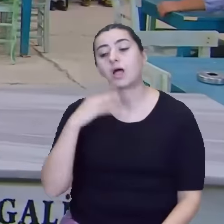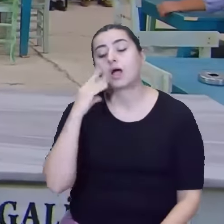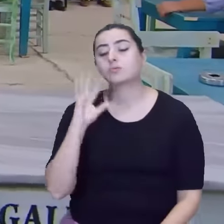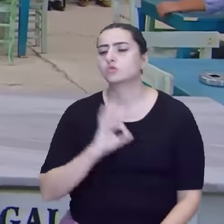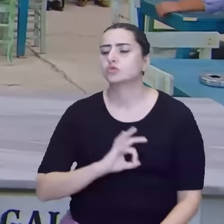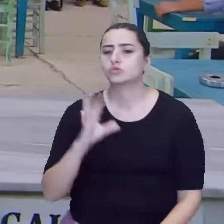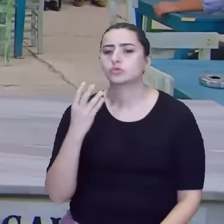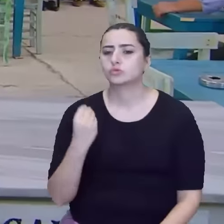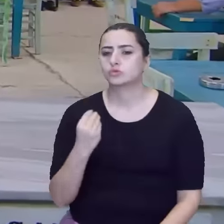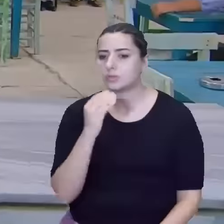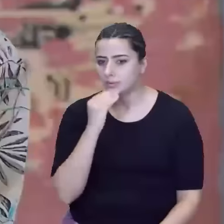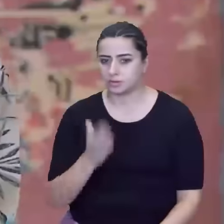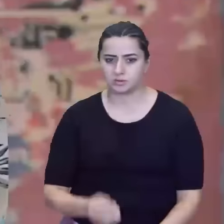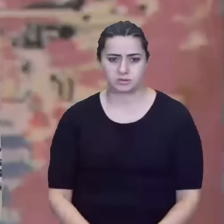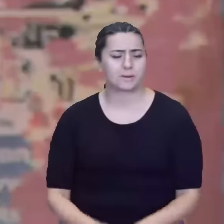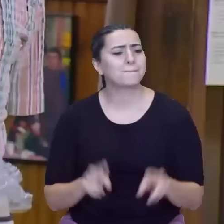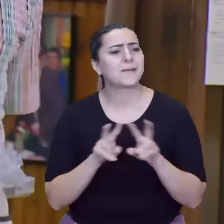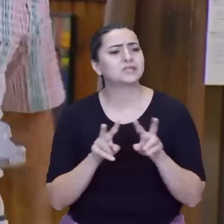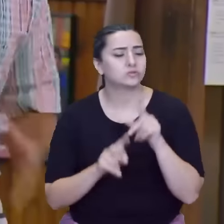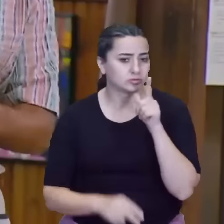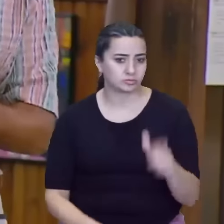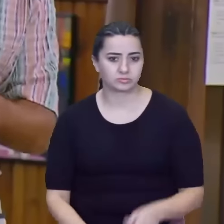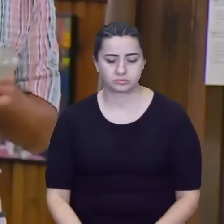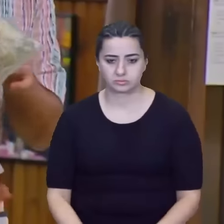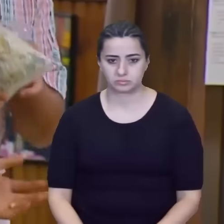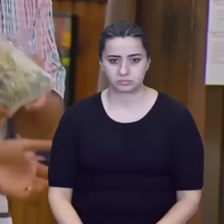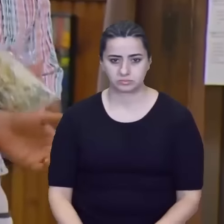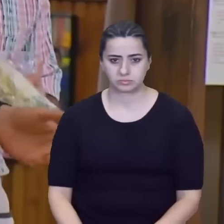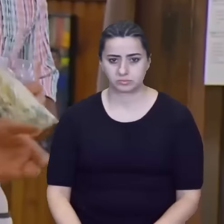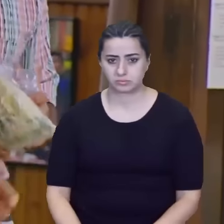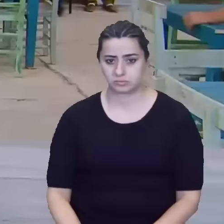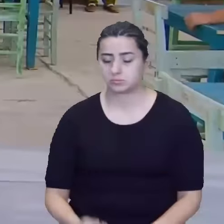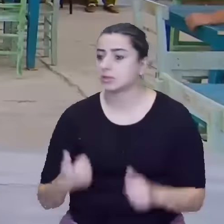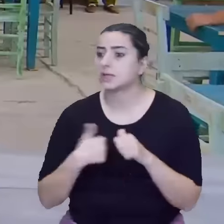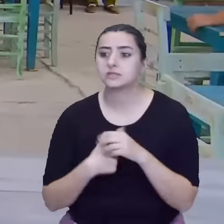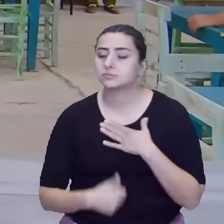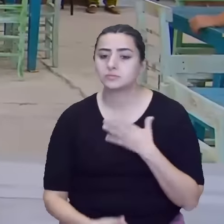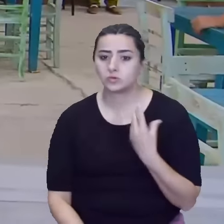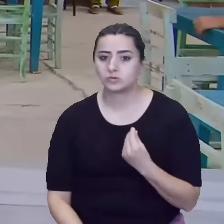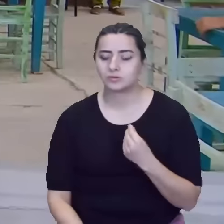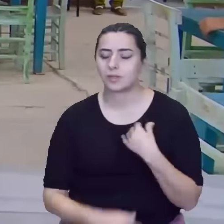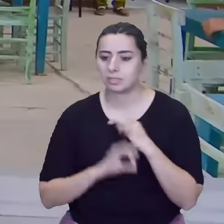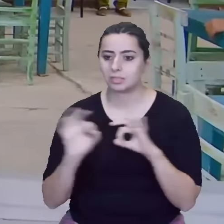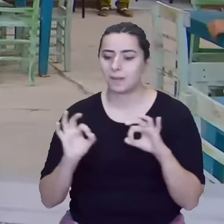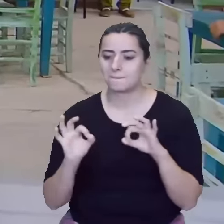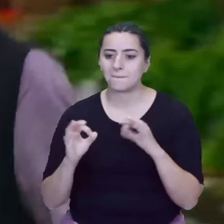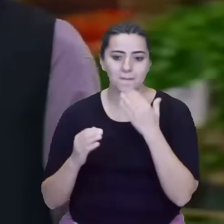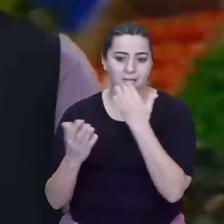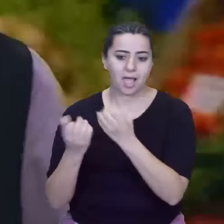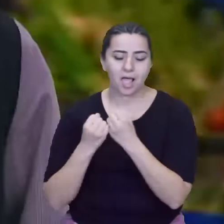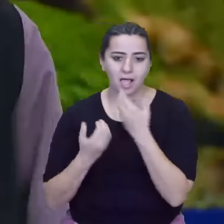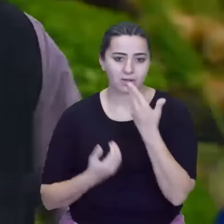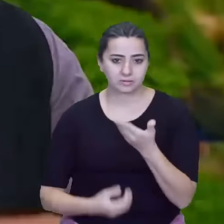ben. Muhteşem, şahane bir peynir ya. Mesut! Yıldız, kardeşim. Ben de tam vallahi bak aldığımız